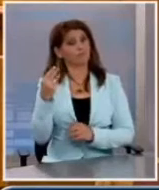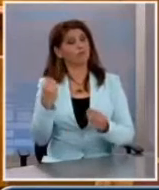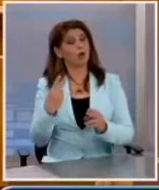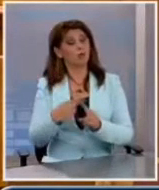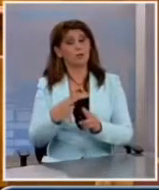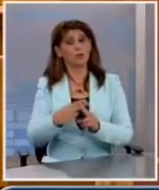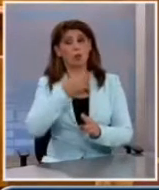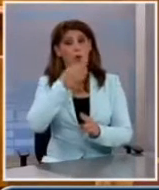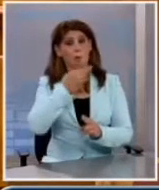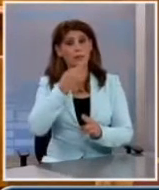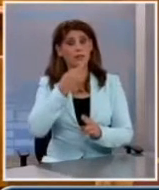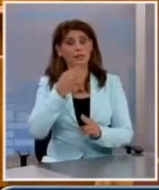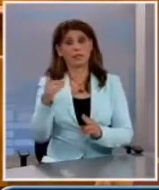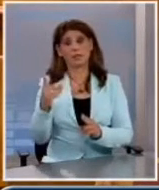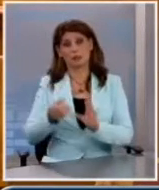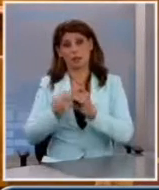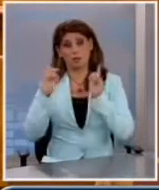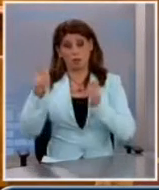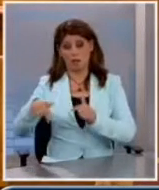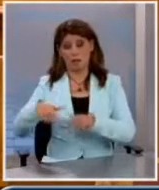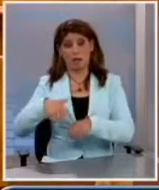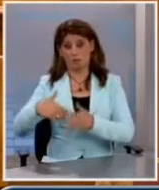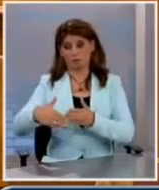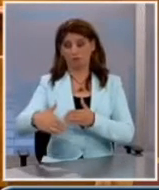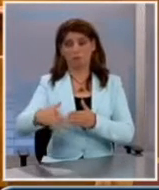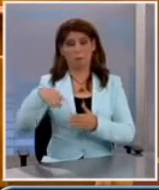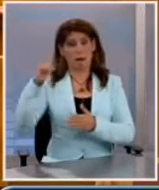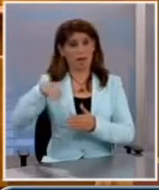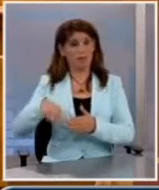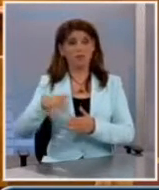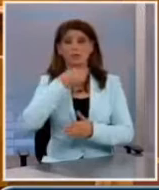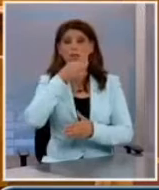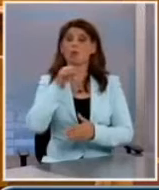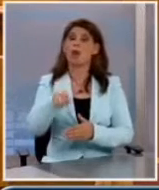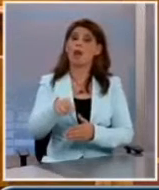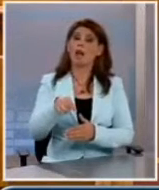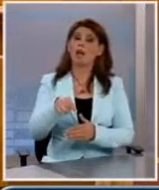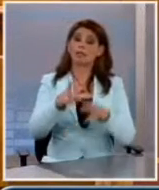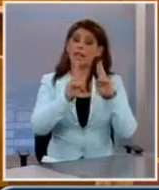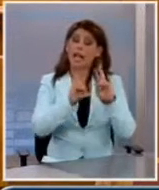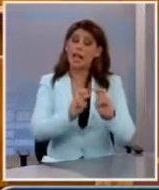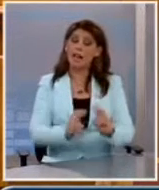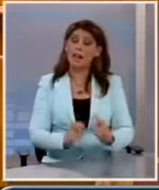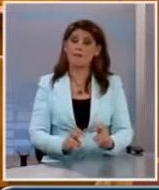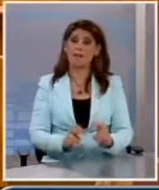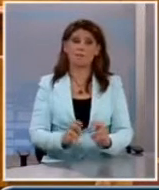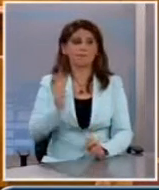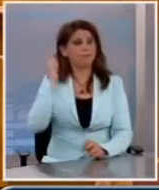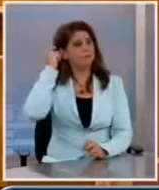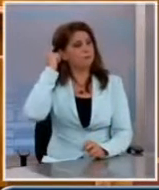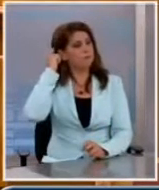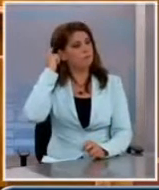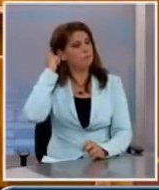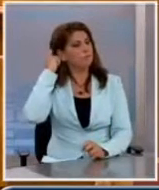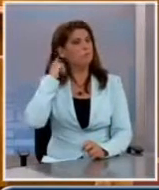αντιπολίτευσης αυτές τις μέρες να μιλούν για αυτή την έρευνα του